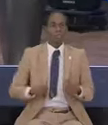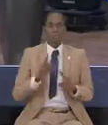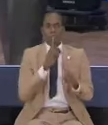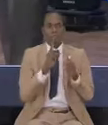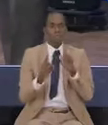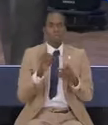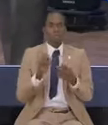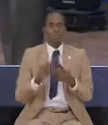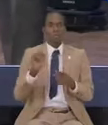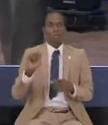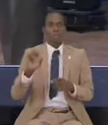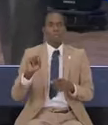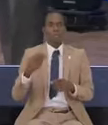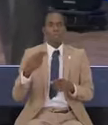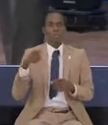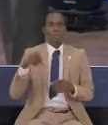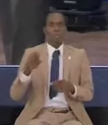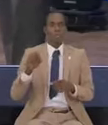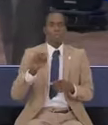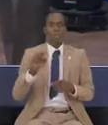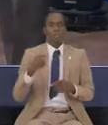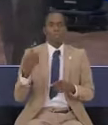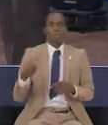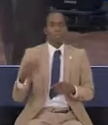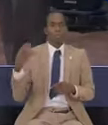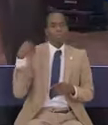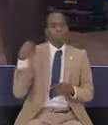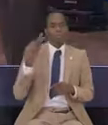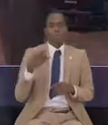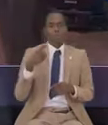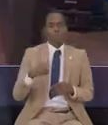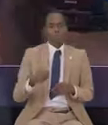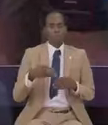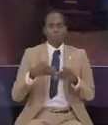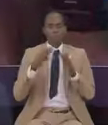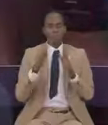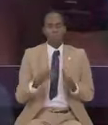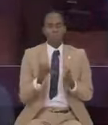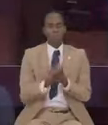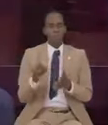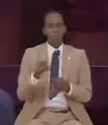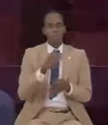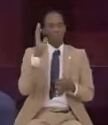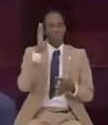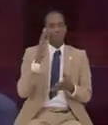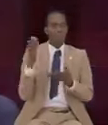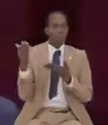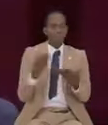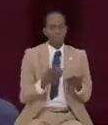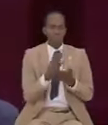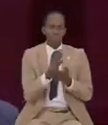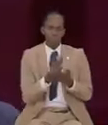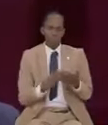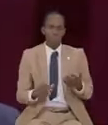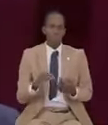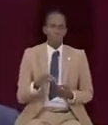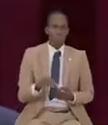HP naze chef de ses uniques d'amener quelques-uns des enfants d'Israël